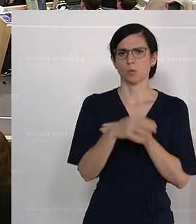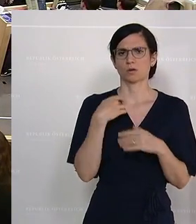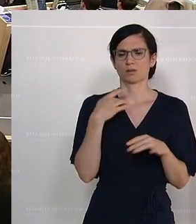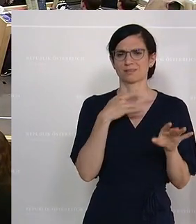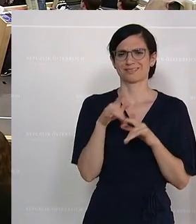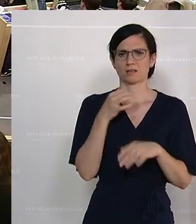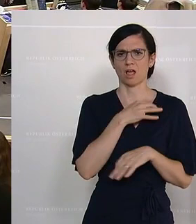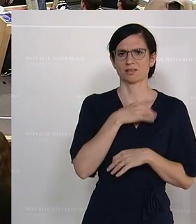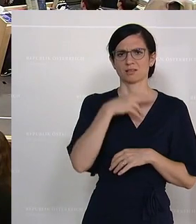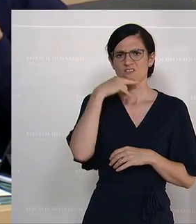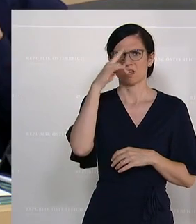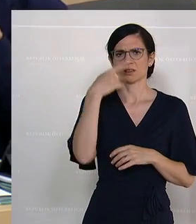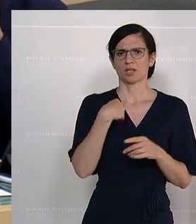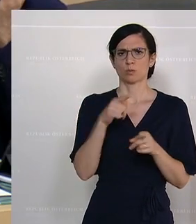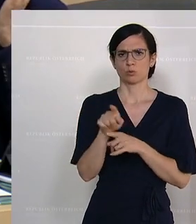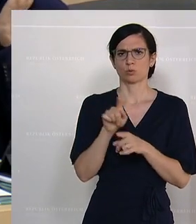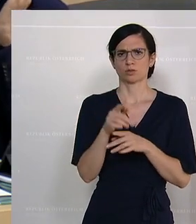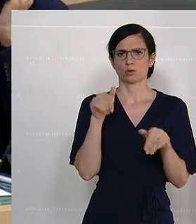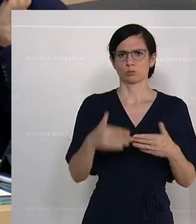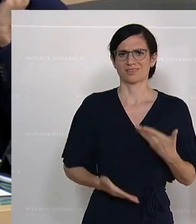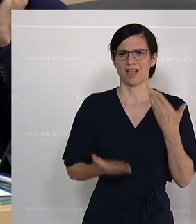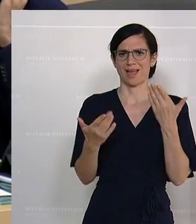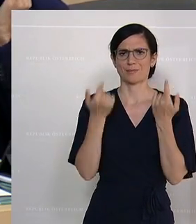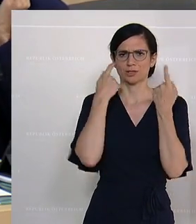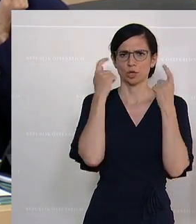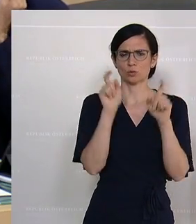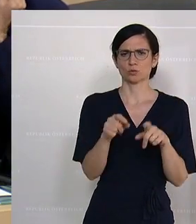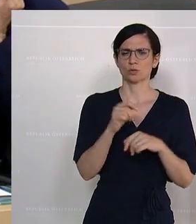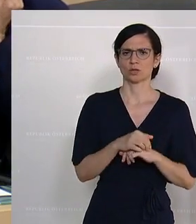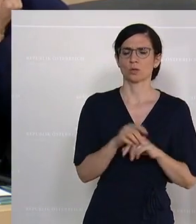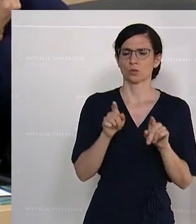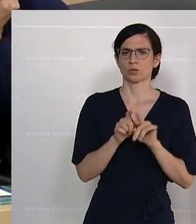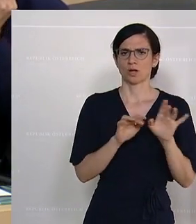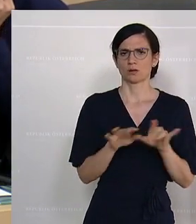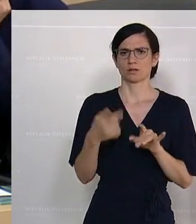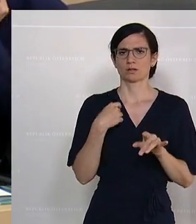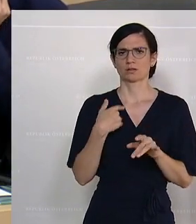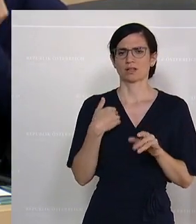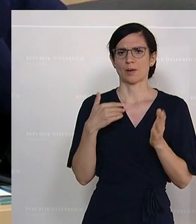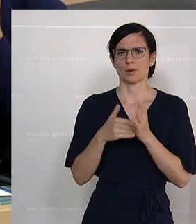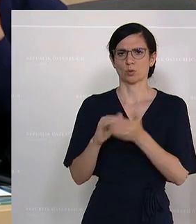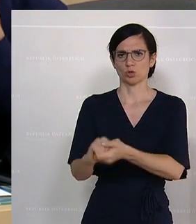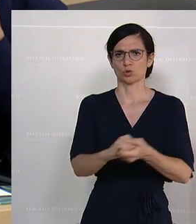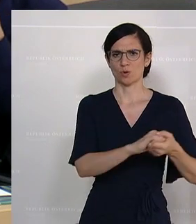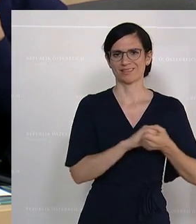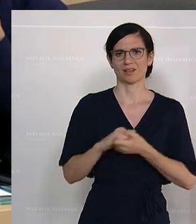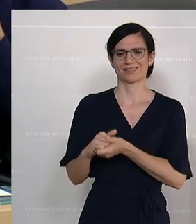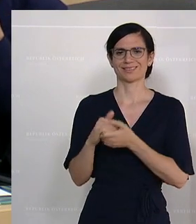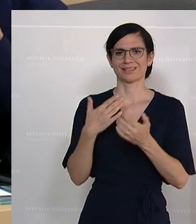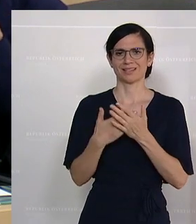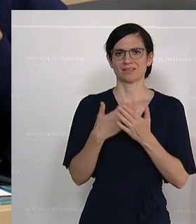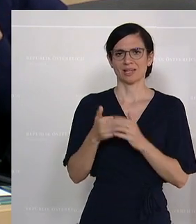väter um ihre brüder die müssen sich um ihre heimat sorgen und ihnen gehört natürlich auch unsere solidarität deswegen immer